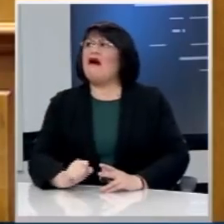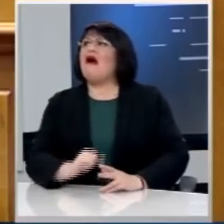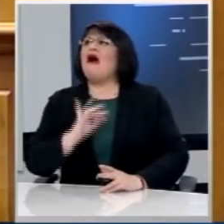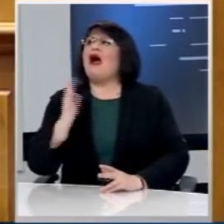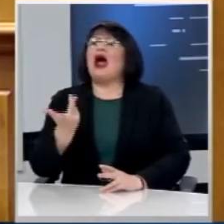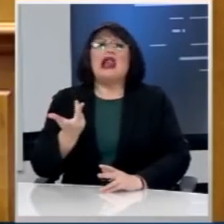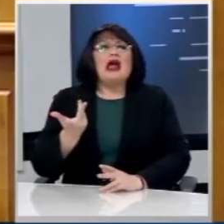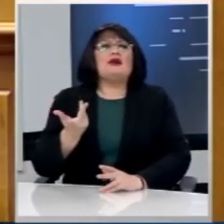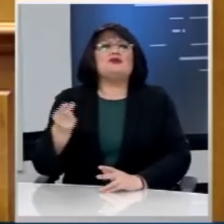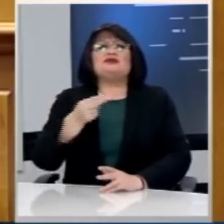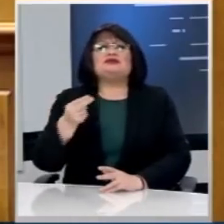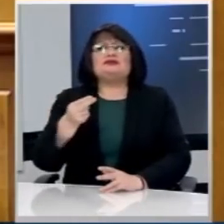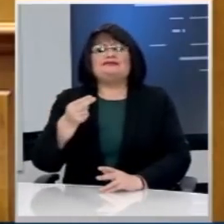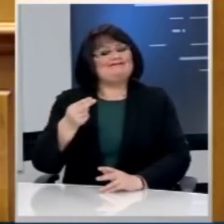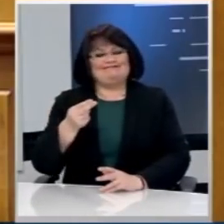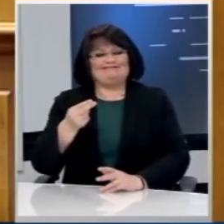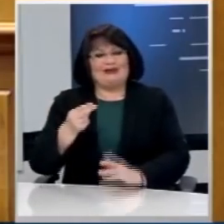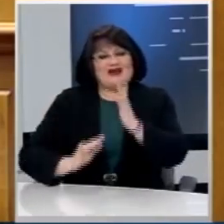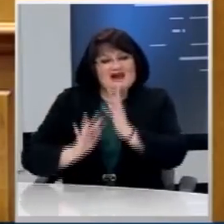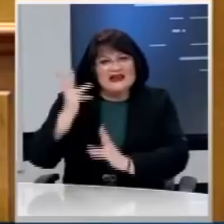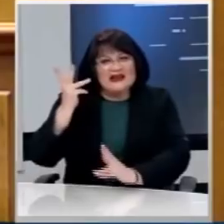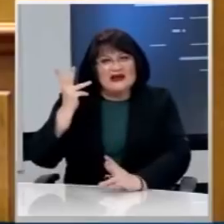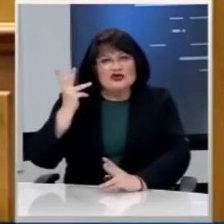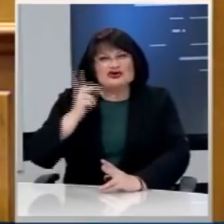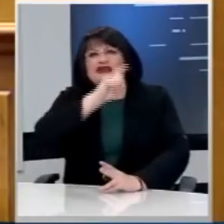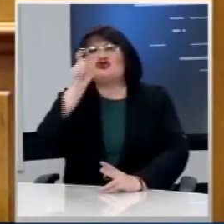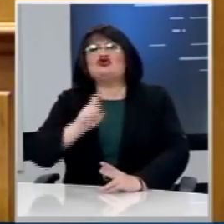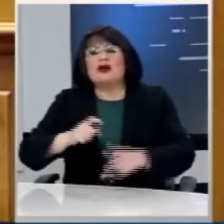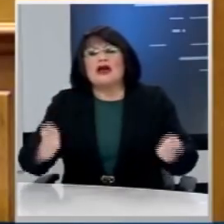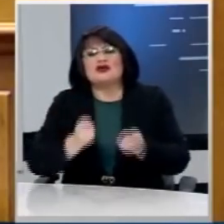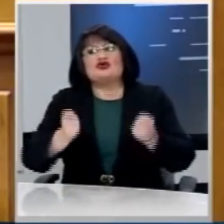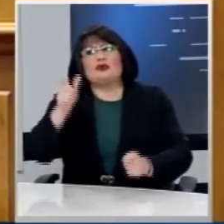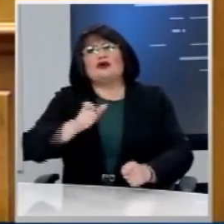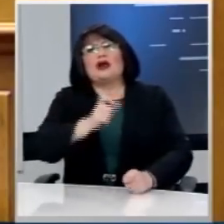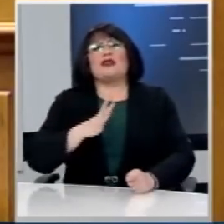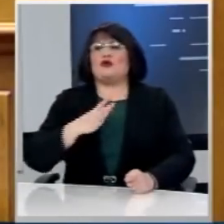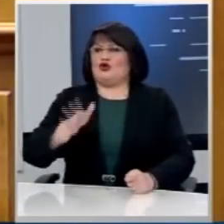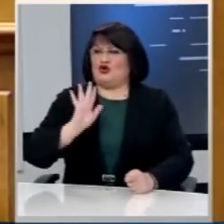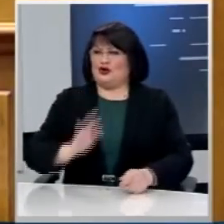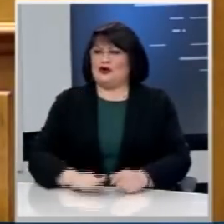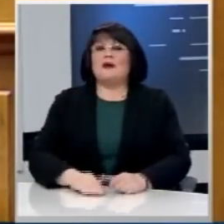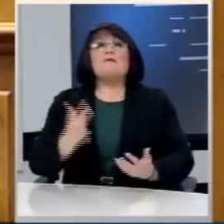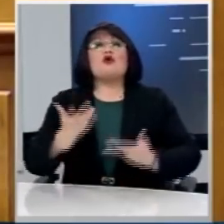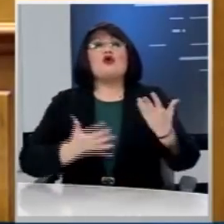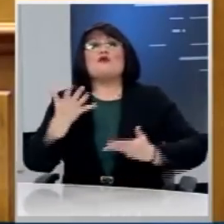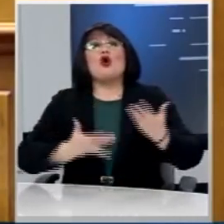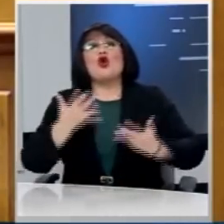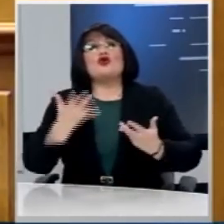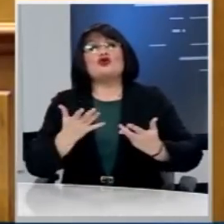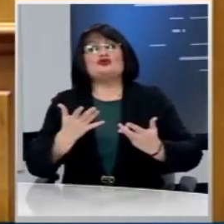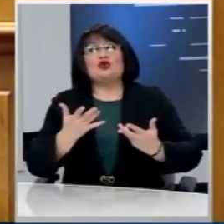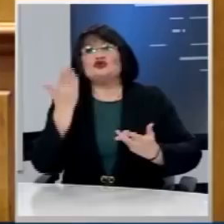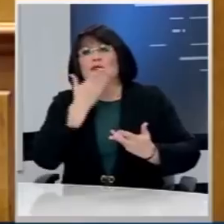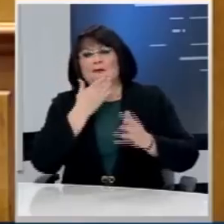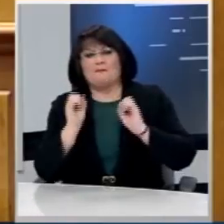δεν μεταφράζεται σε ανάλογη βελτίωση για τη ζωή των εργαζομένων. Ο προϋπολογισμός σας είναι